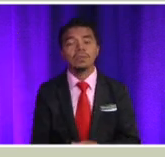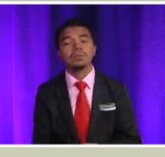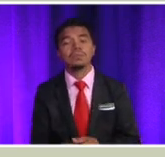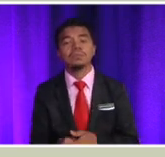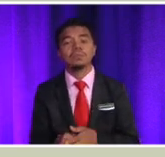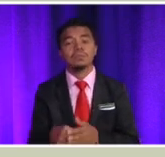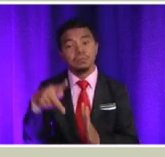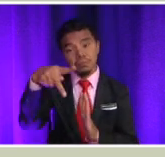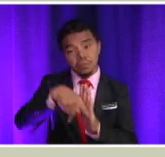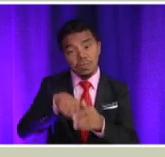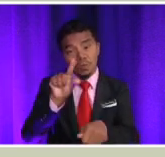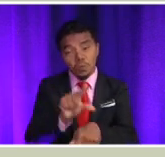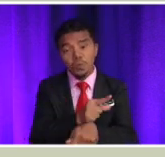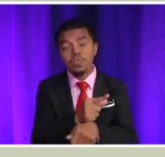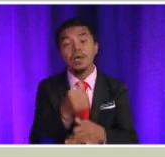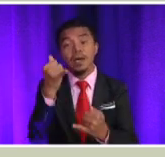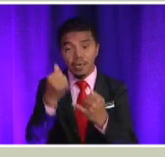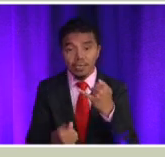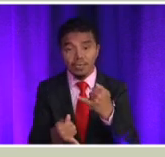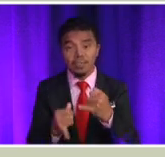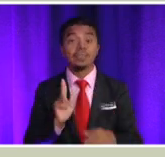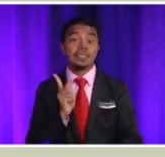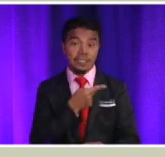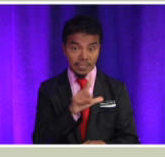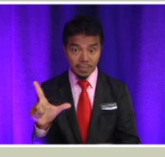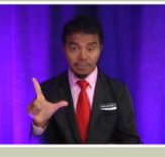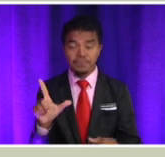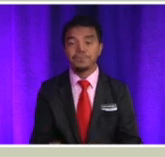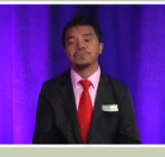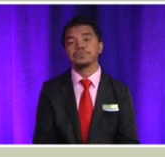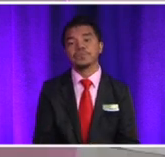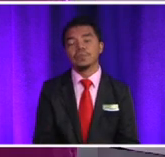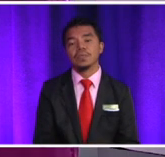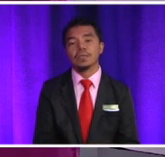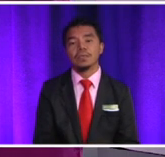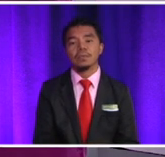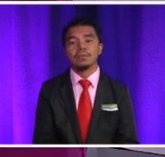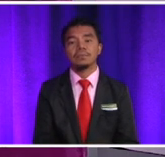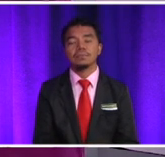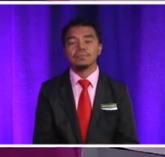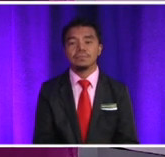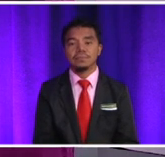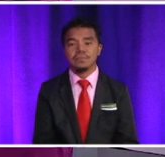yang membeli barang itu jadi mainnya dekat sini senang cerita rumusan